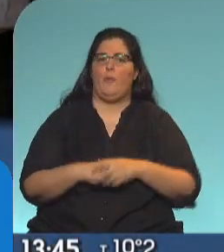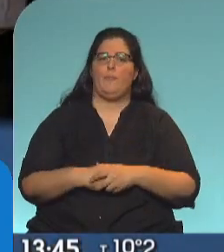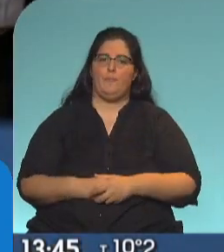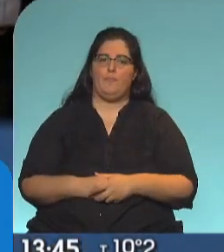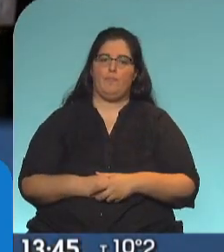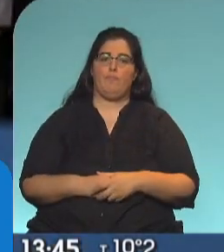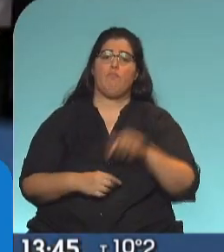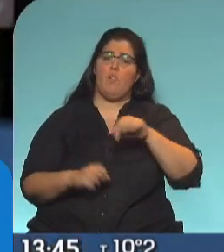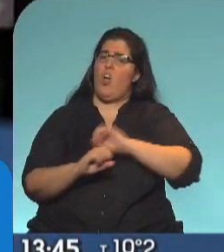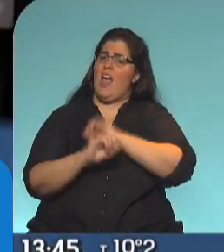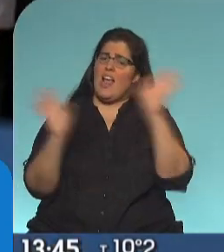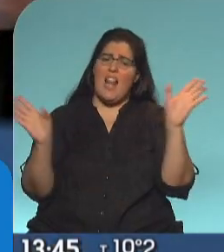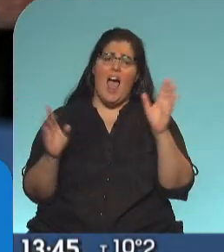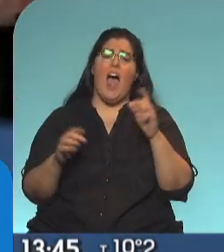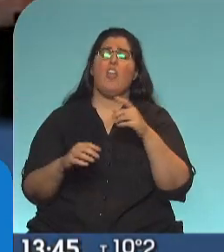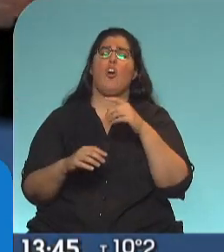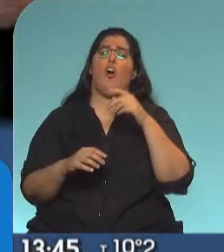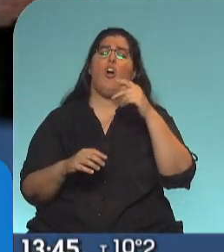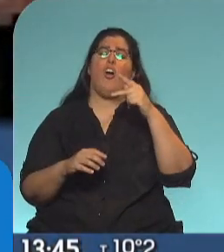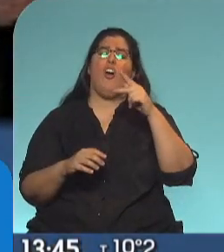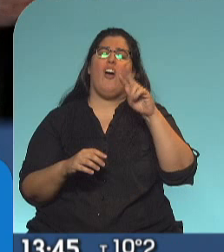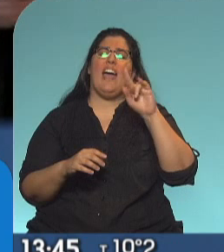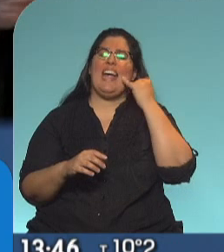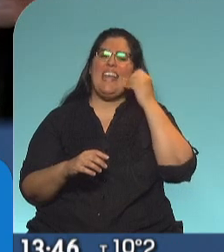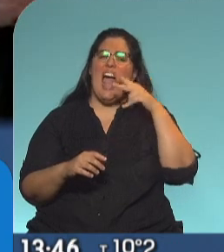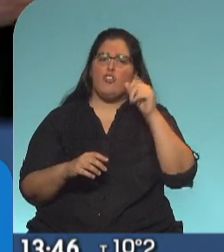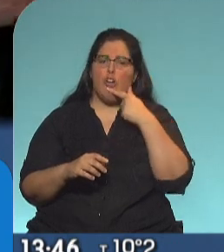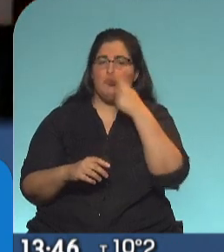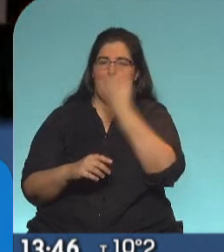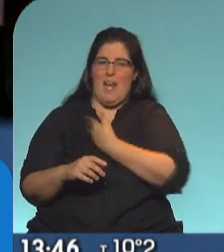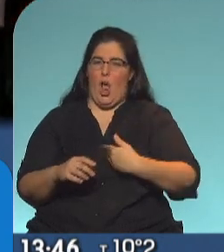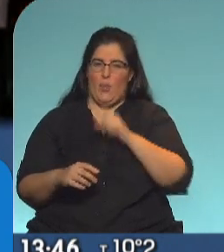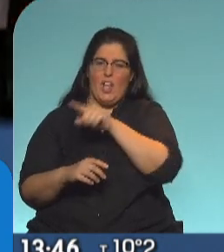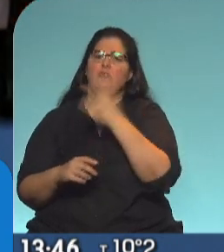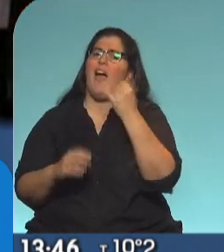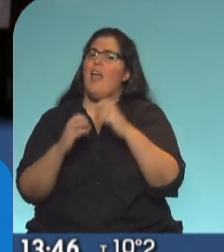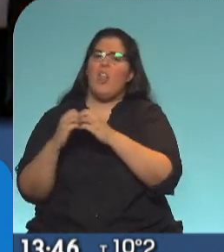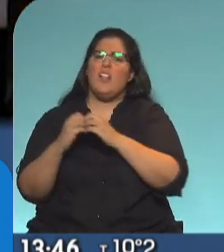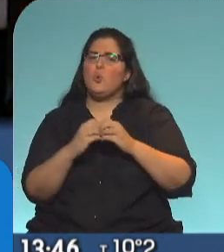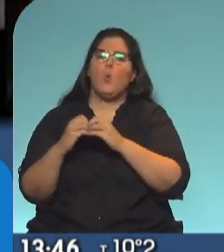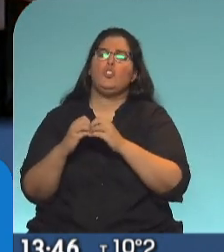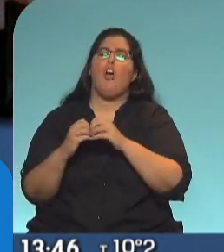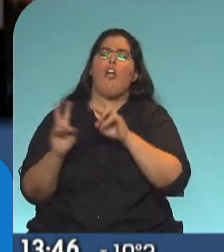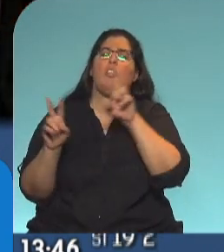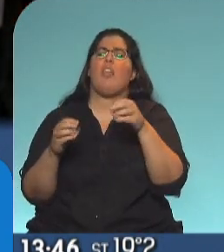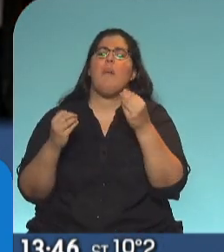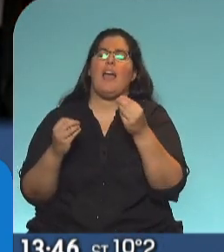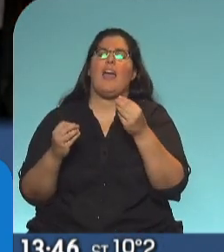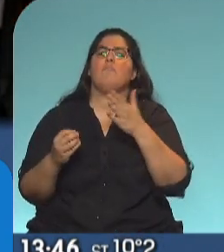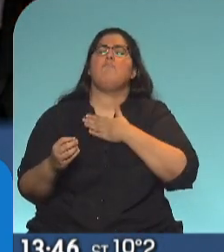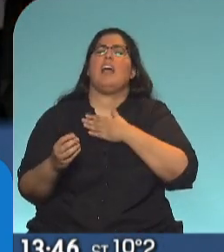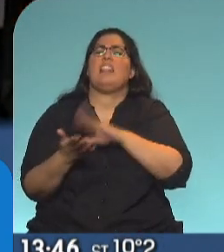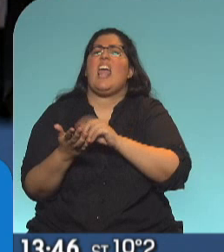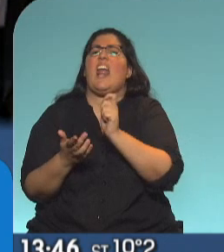ξεκάθαρο, όπως άλλωστε έχει τονίσει ο Πρωθυπουργός Κυριάκος Μητσοτάκης, ότι καμία συζήτηση δεν αφορά την εθνική κυριαρχία και